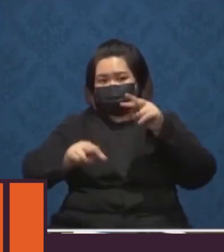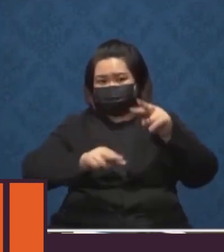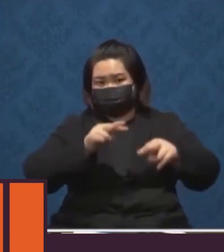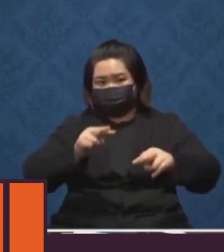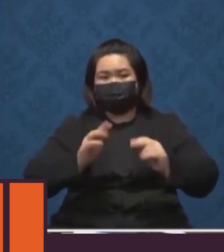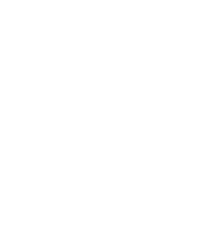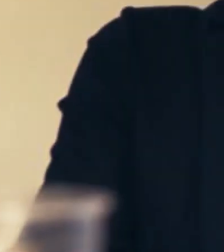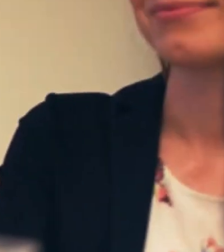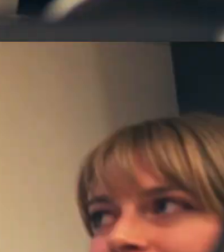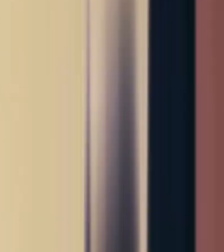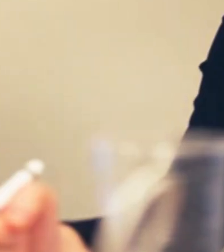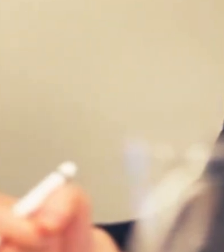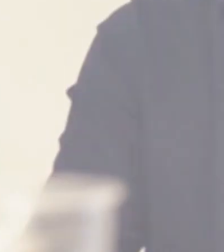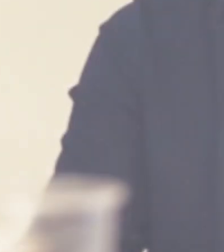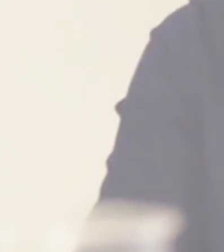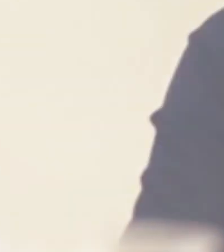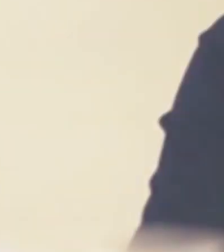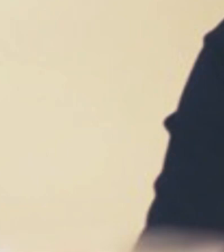ัครับ